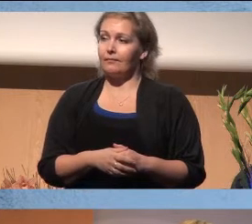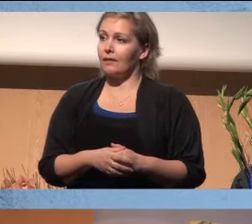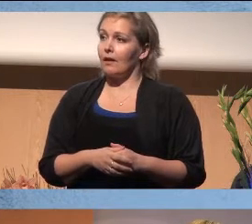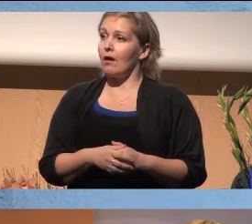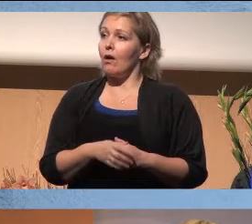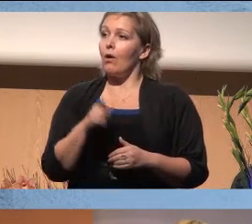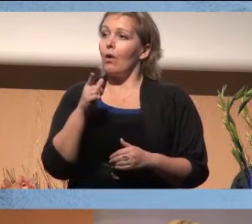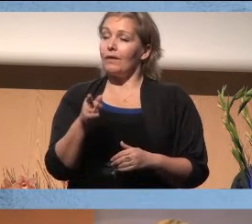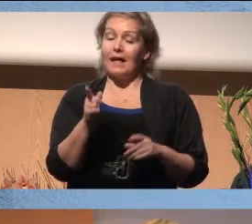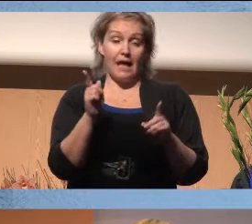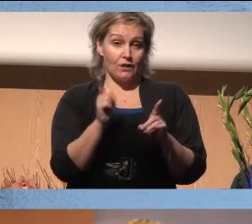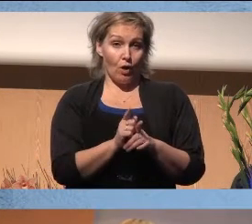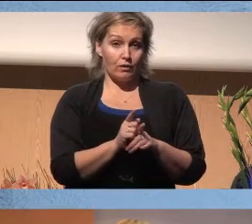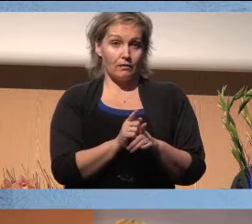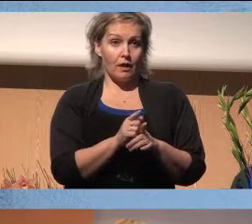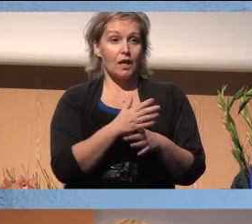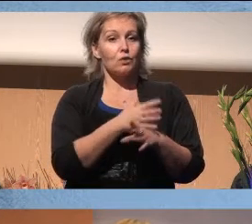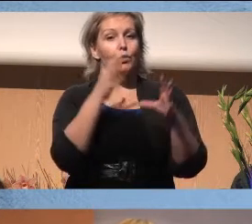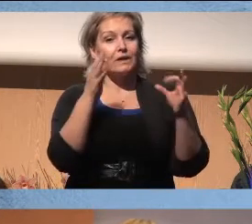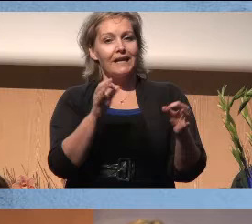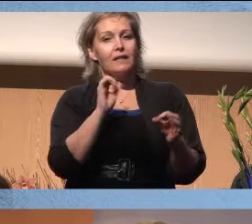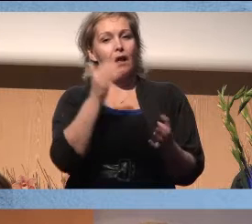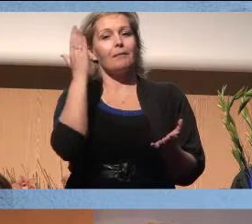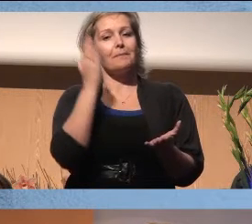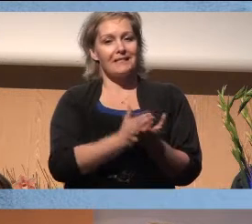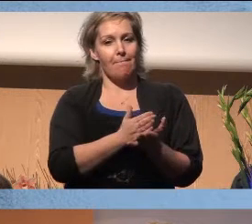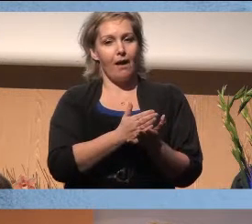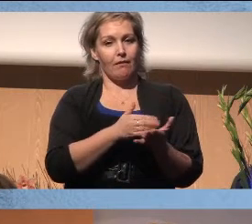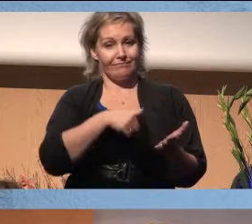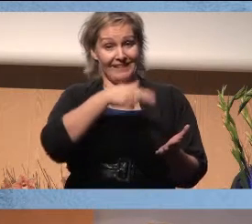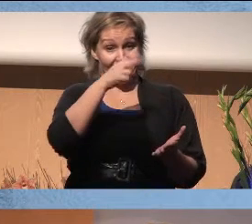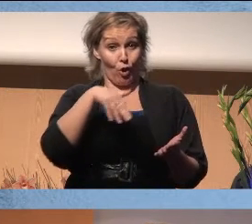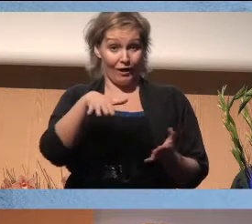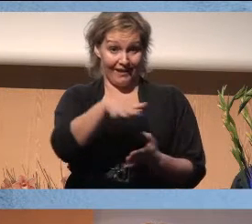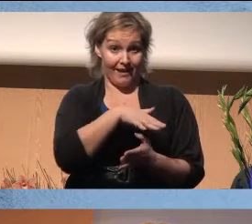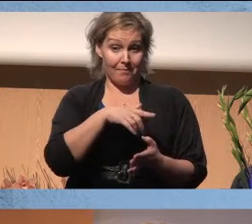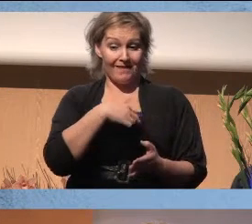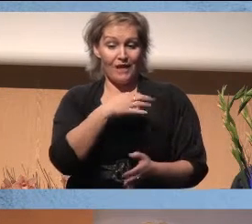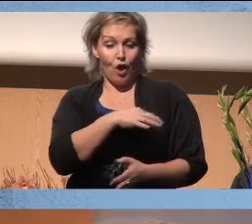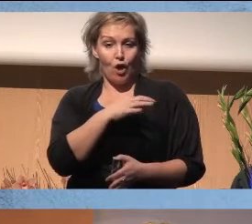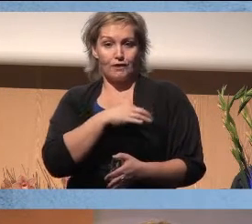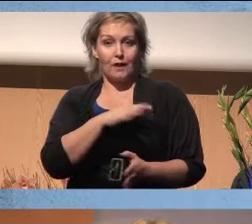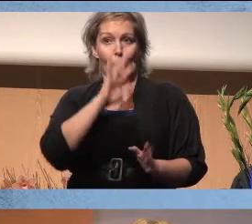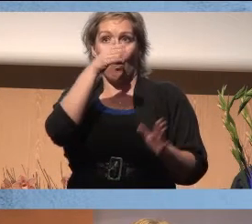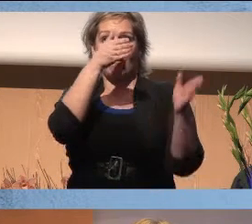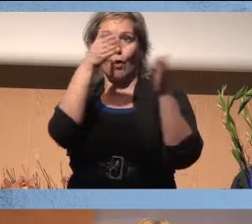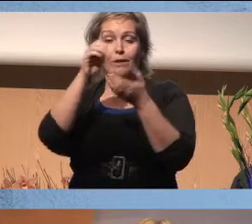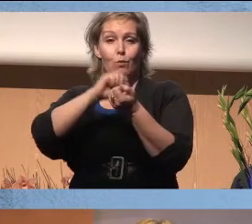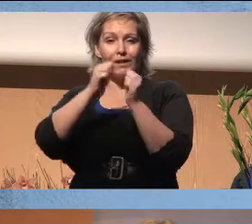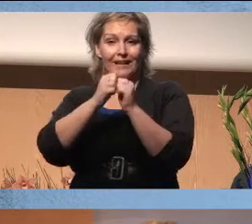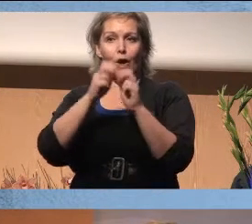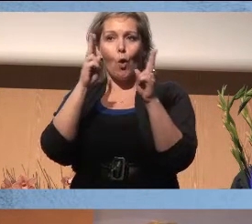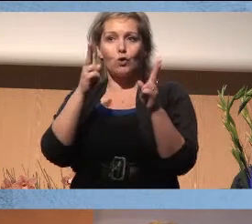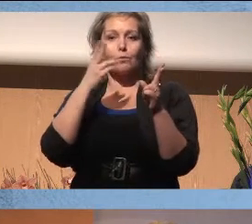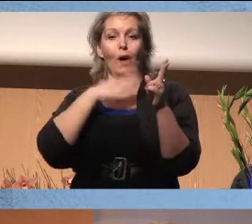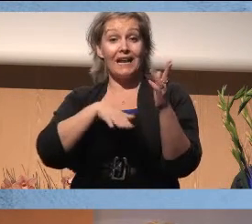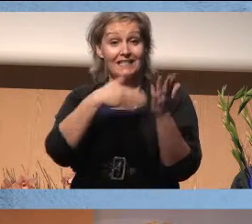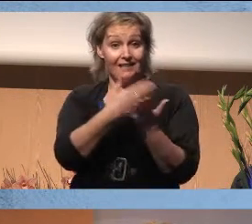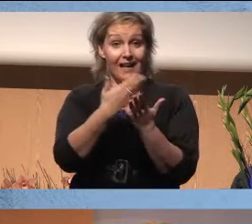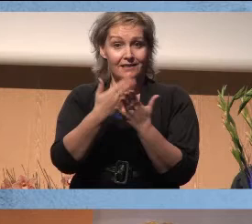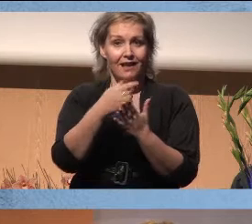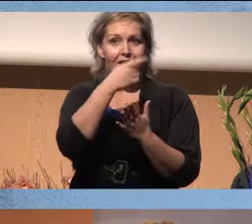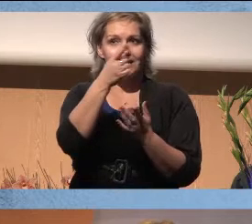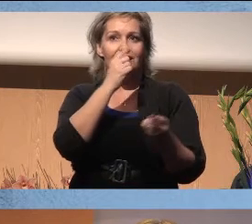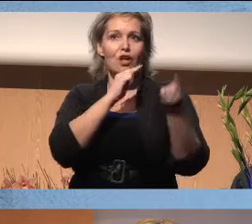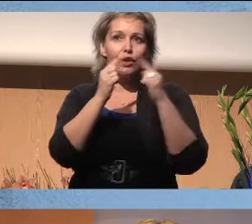Og det er altså sånn at det er Stortinget som skal bestemme i Norge. Vi ønsker at den overordnede politikken også på helsetjenesten